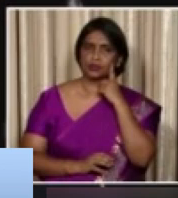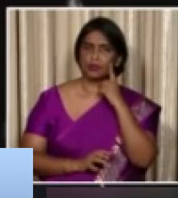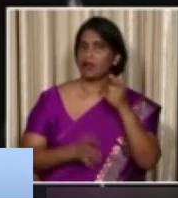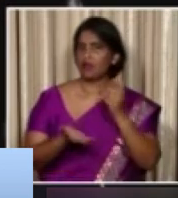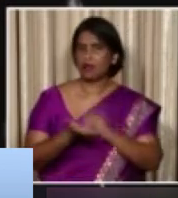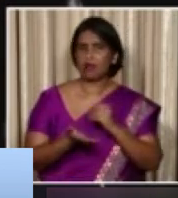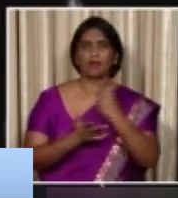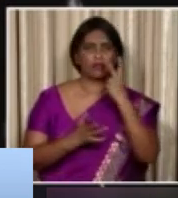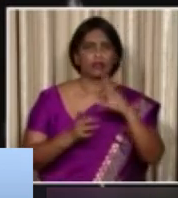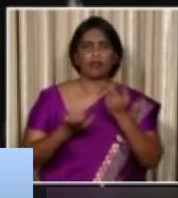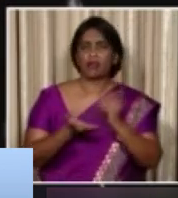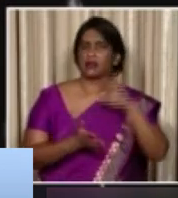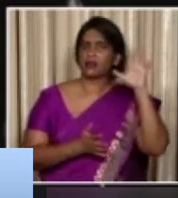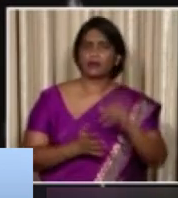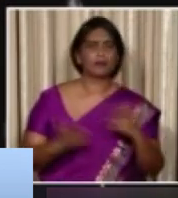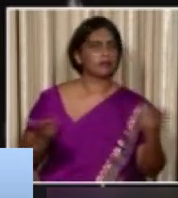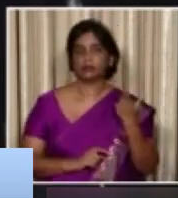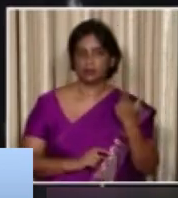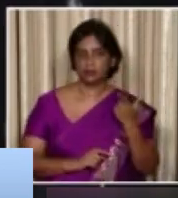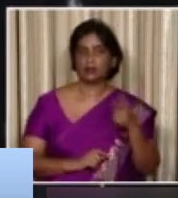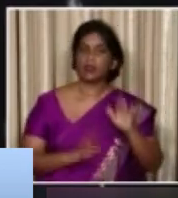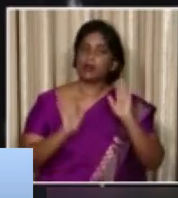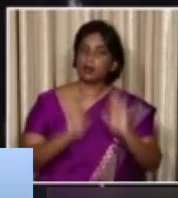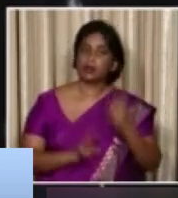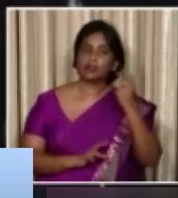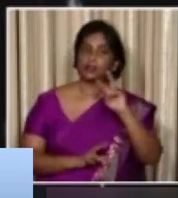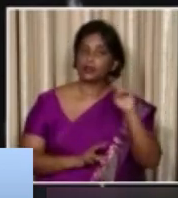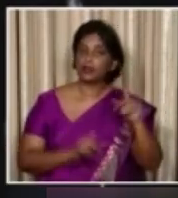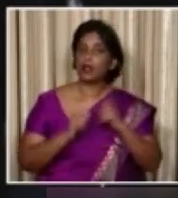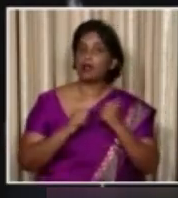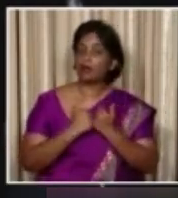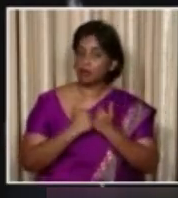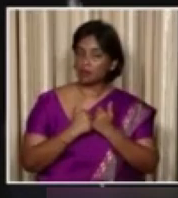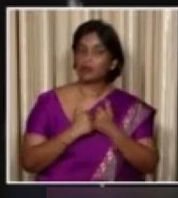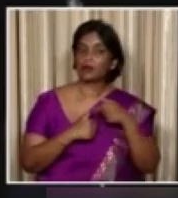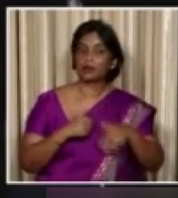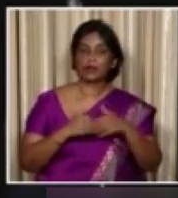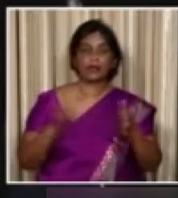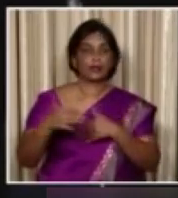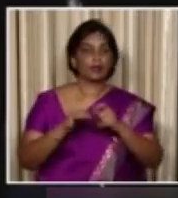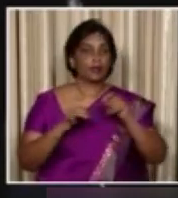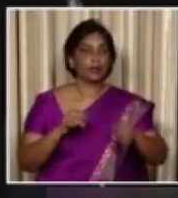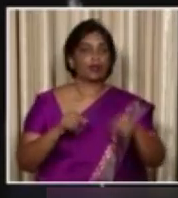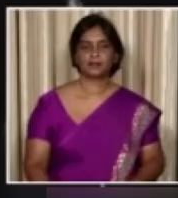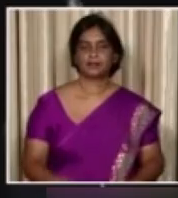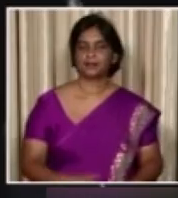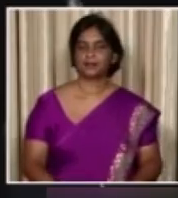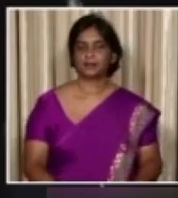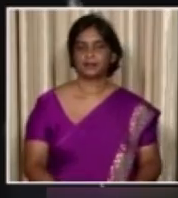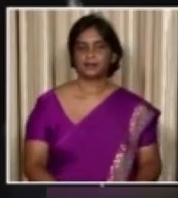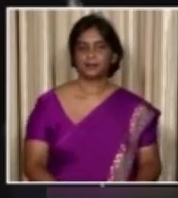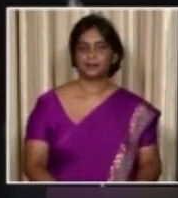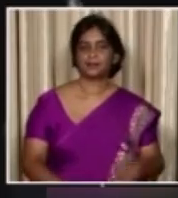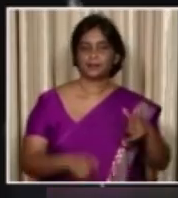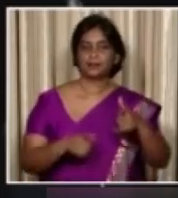අවස්ථා දෙකේදී හැර මේක ගේන්න පුළුවන් කමක් නැහැ. මේක අර්ජන්ට් බිල් එකක් නෙමෙයි. 2021 අප්‍රේල් වෙනකොට මෙතන කැබිනට් එකේ හිටපුවයි නේද භාගයක් ඔය පැත්තේ. මෙච්චරකල්